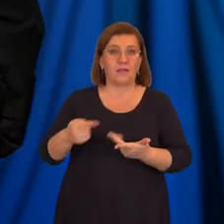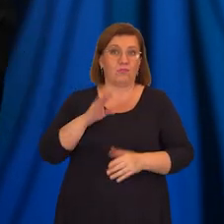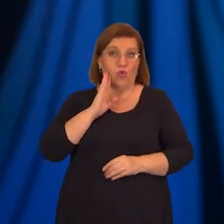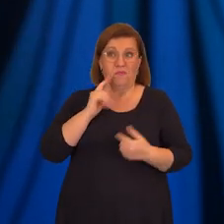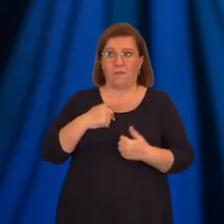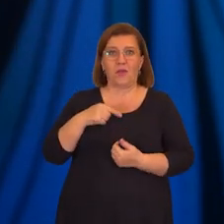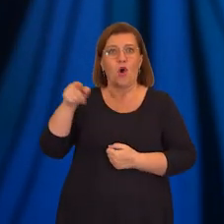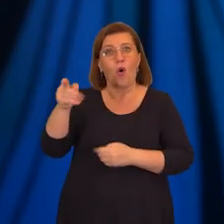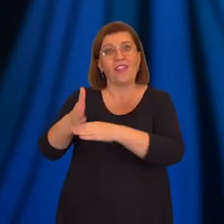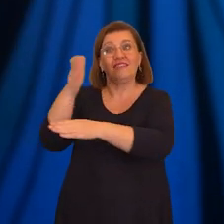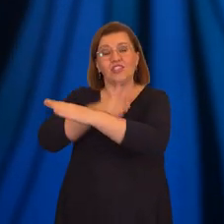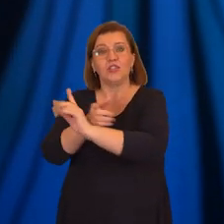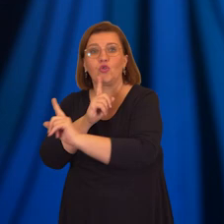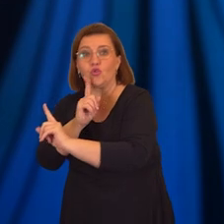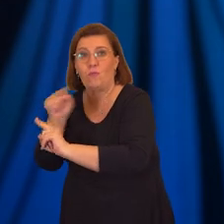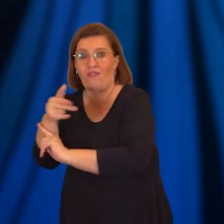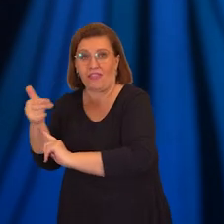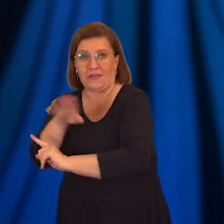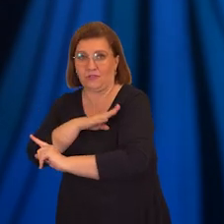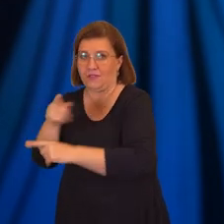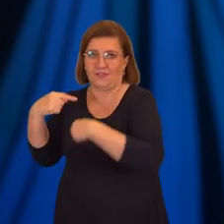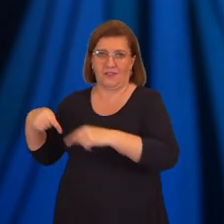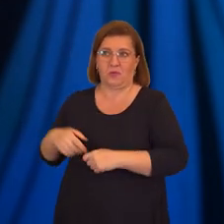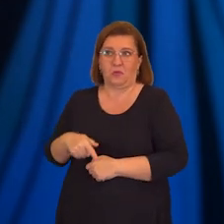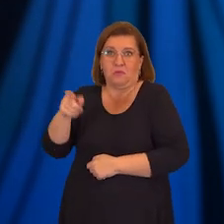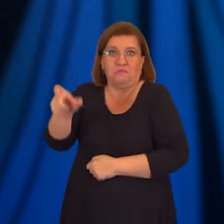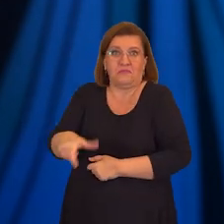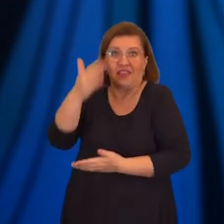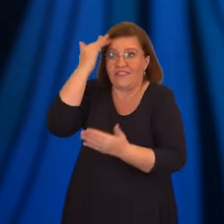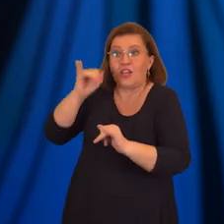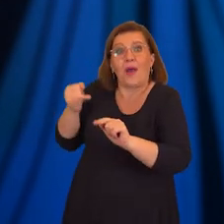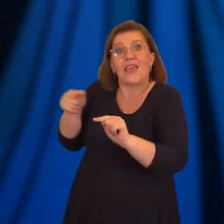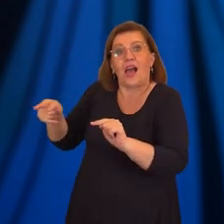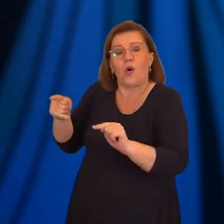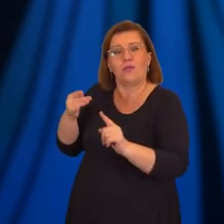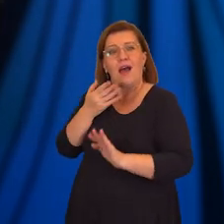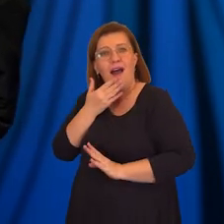swoim mężem, nie miała bladego pojęcia, jak on chciał być pochowany.